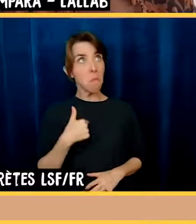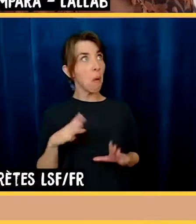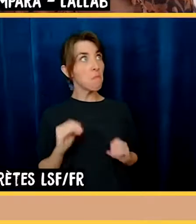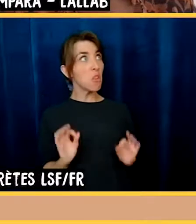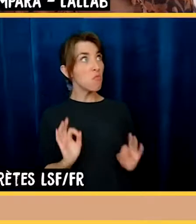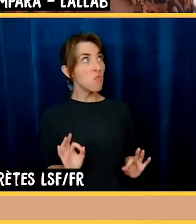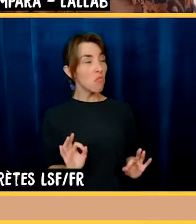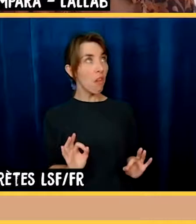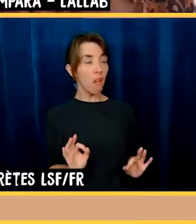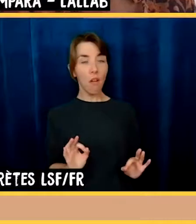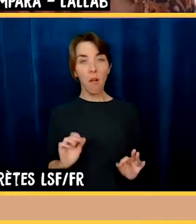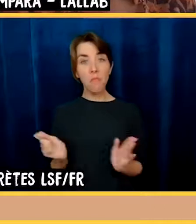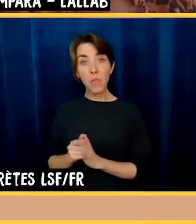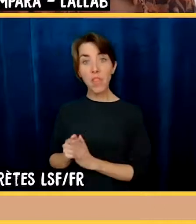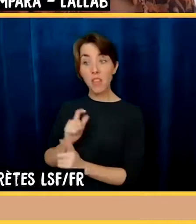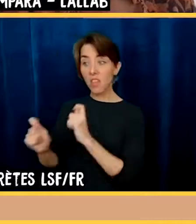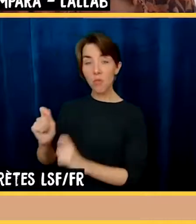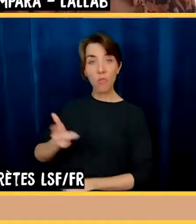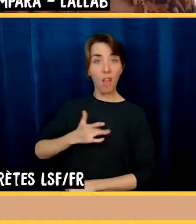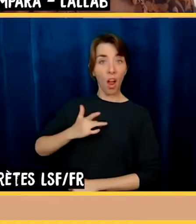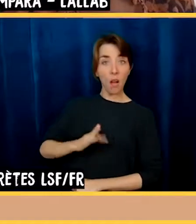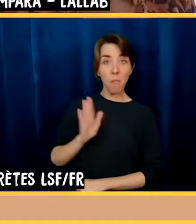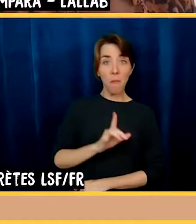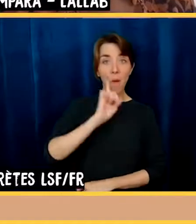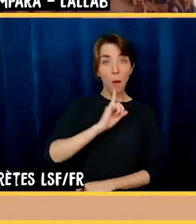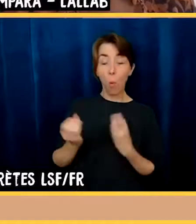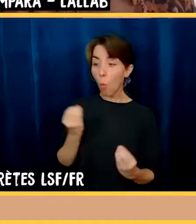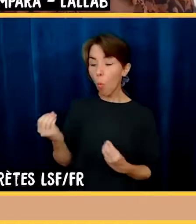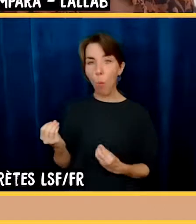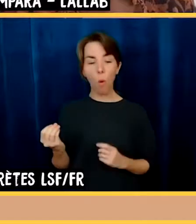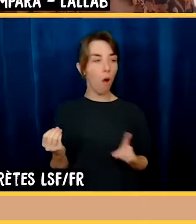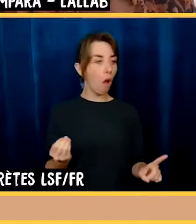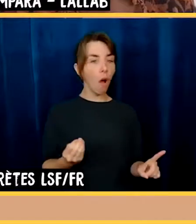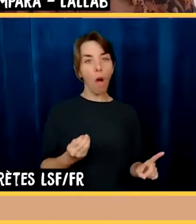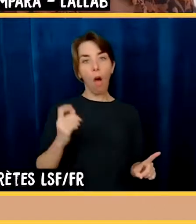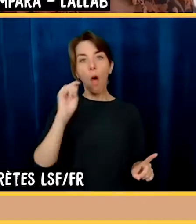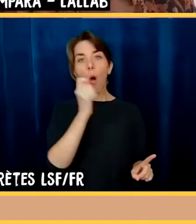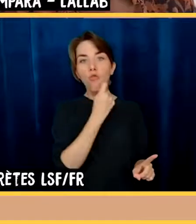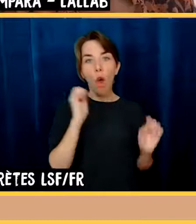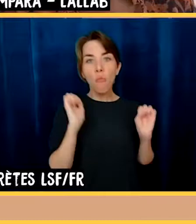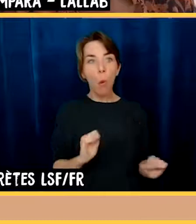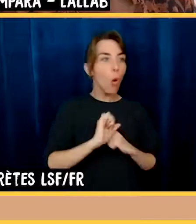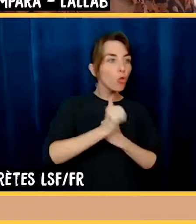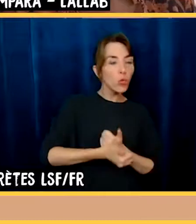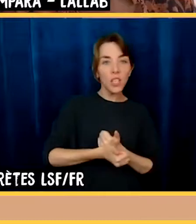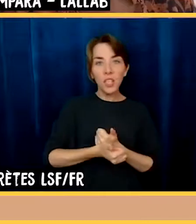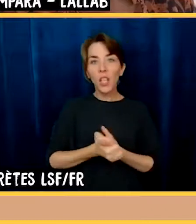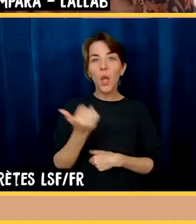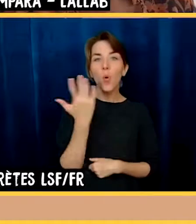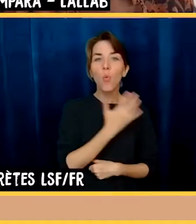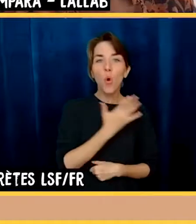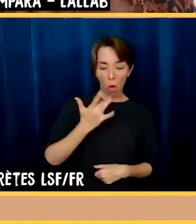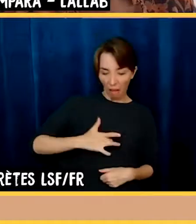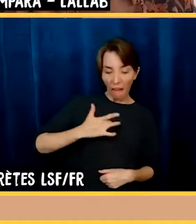règles? Ou quand ils parlent de quand est-ce que les femmes peuvent reprendre le jeûne en fonction de la couleur de leurs règles? Mais vous vous rendez compte que des